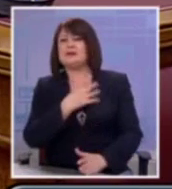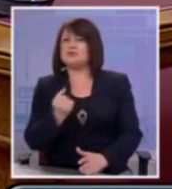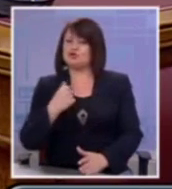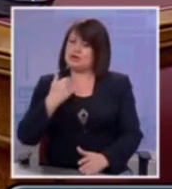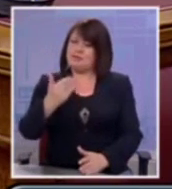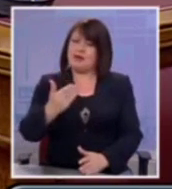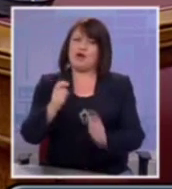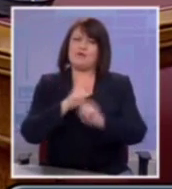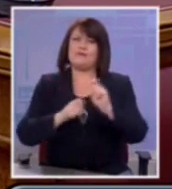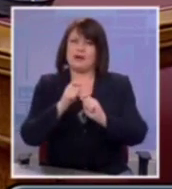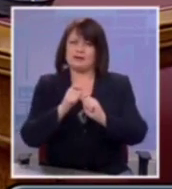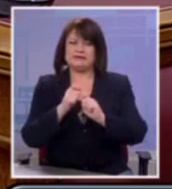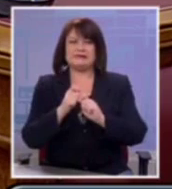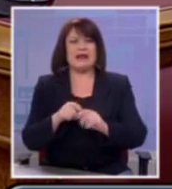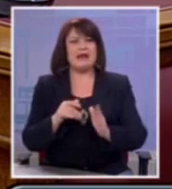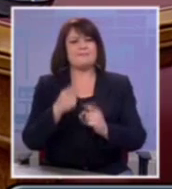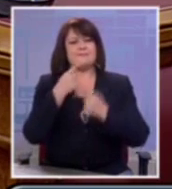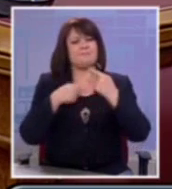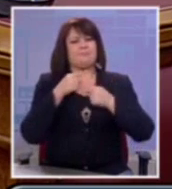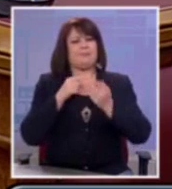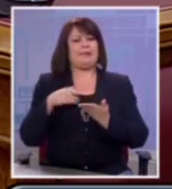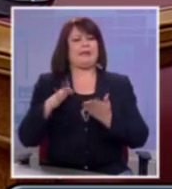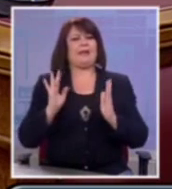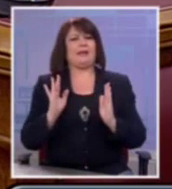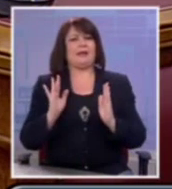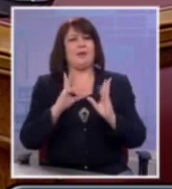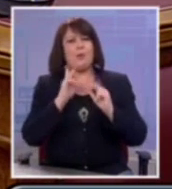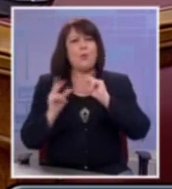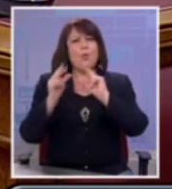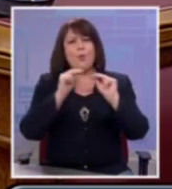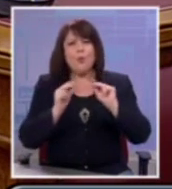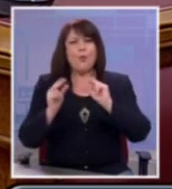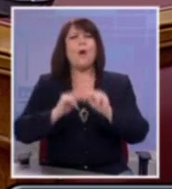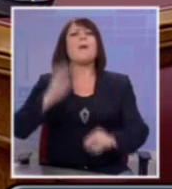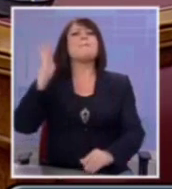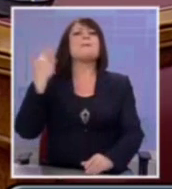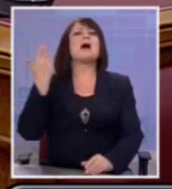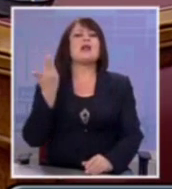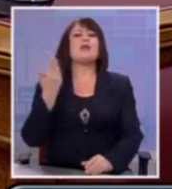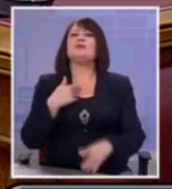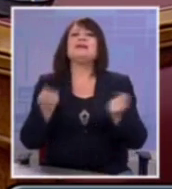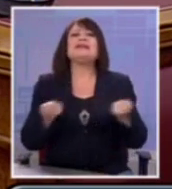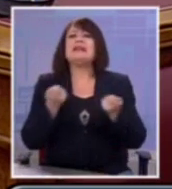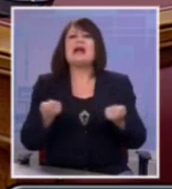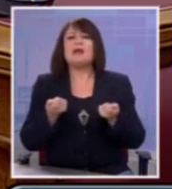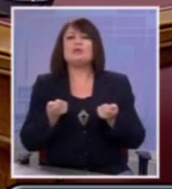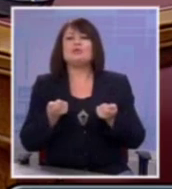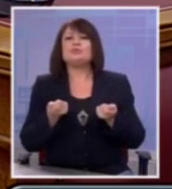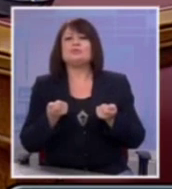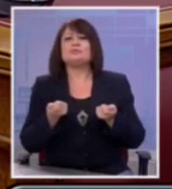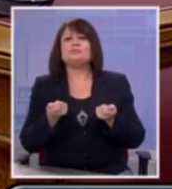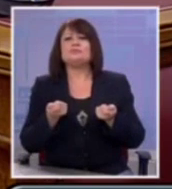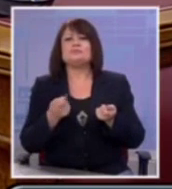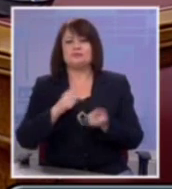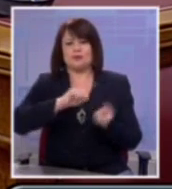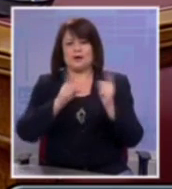μέλλον. Υπεκφεύγετε. Συζητάτε όσο περισσότερο μπορείτε για το παρελθόν. Και τι κάνουν? Το